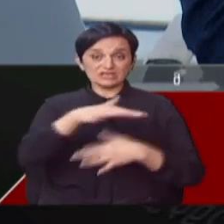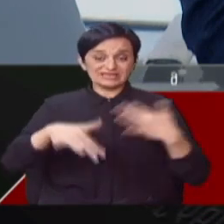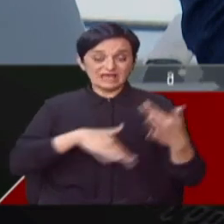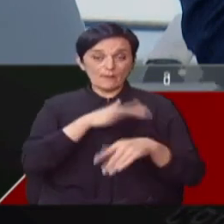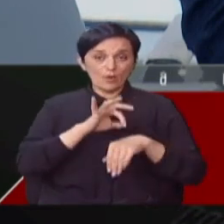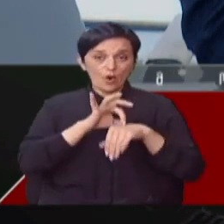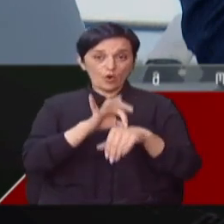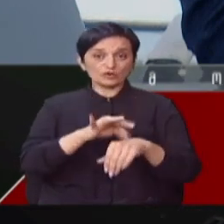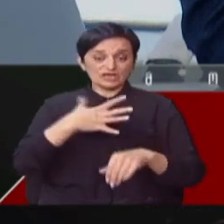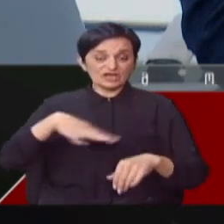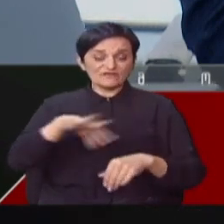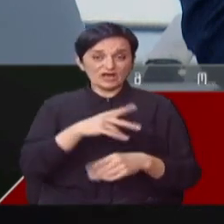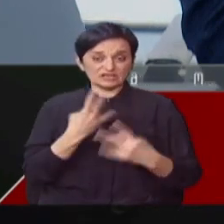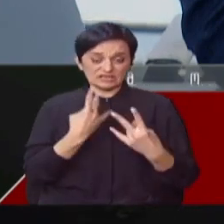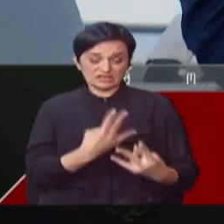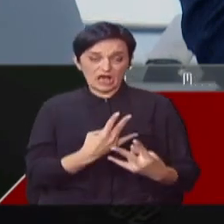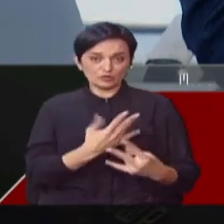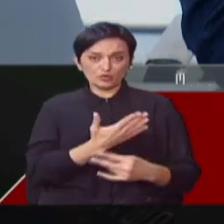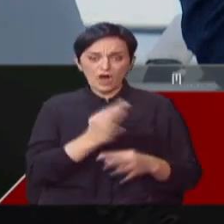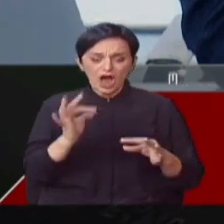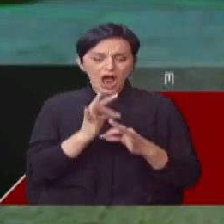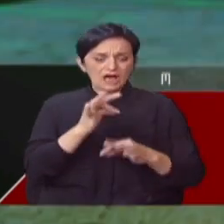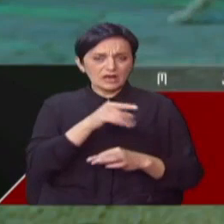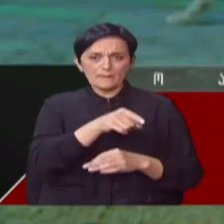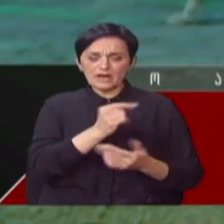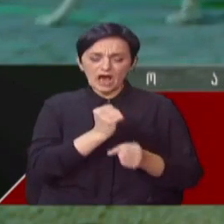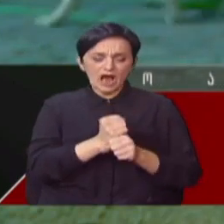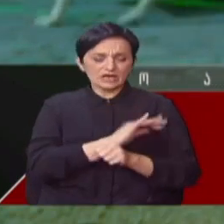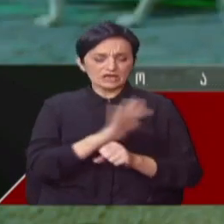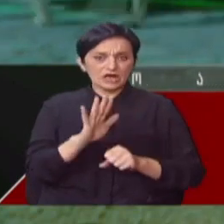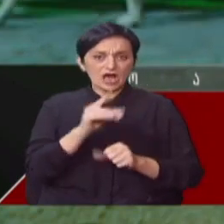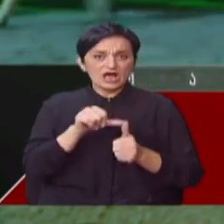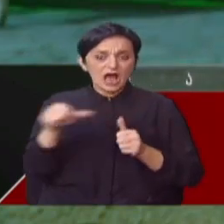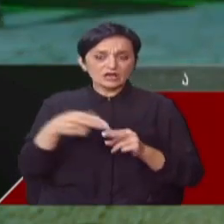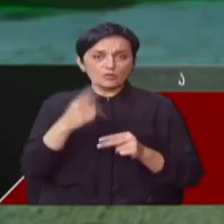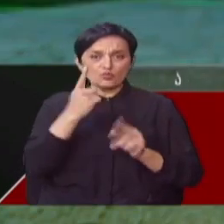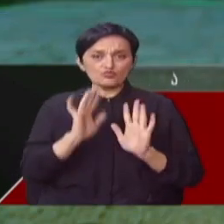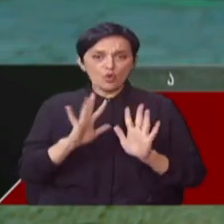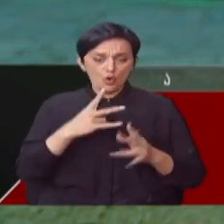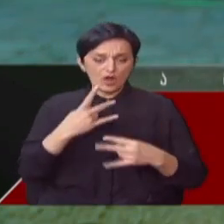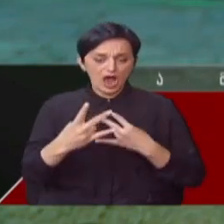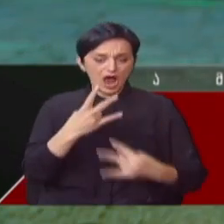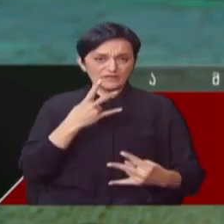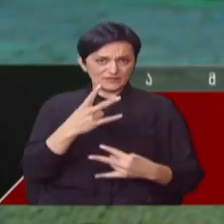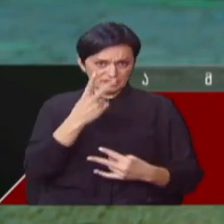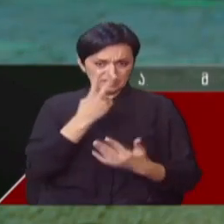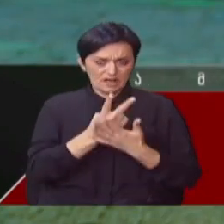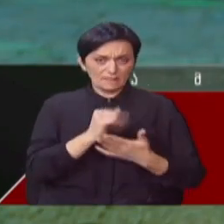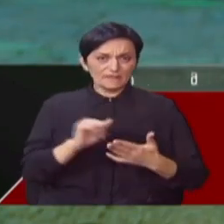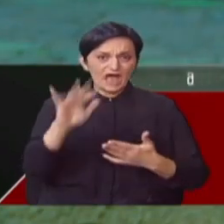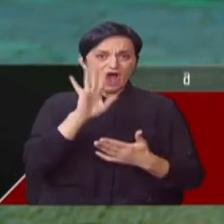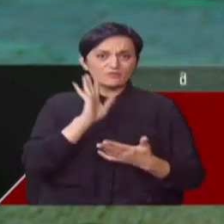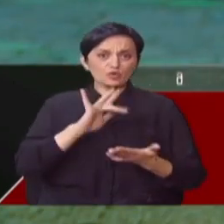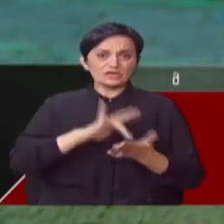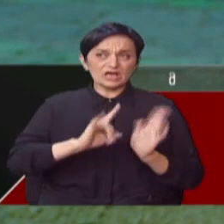oda, care nizda zianot. Tamat, araperi arga, că te zgarda imi s-arum avnes, te ești un nahet ideuatrom, misini, Europis de dakala